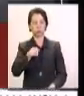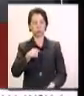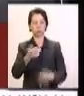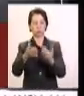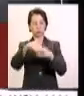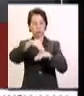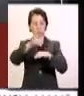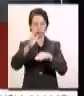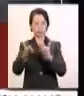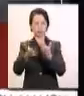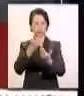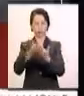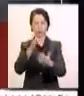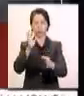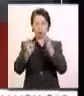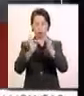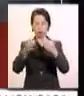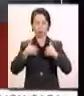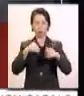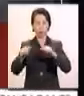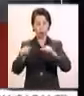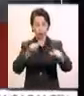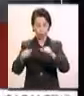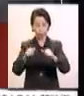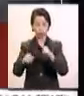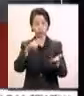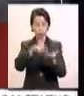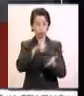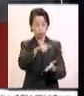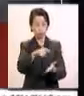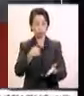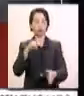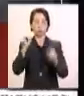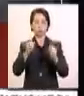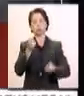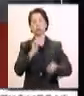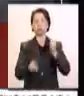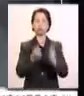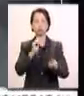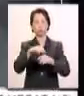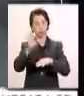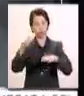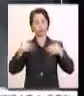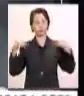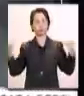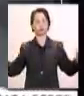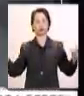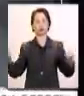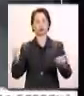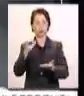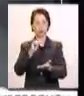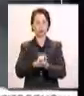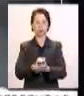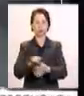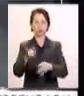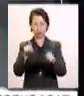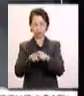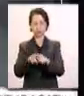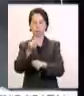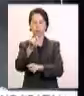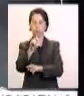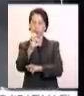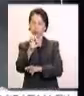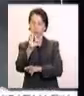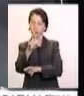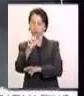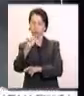senang kalau ada aktiviti muzik ni, kita akan dapat lebih sihat lagi lah kan. Jadi itulah satu terapi. So,